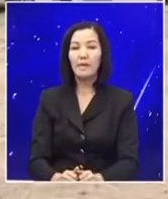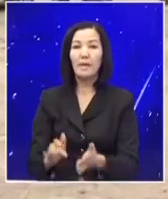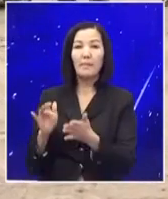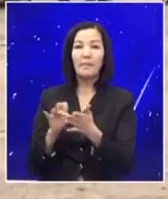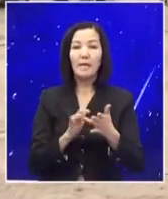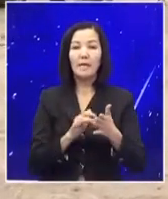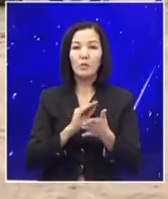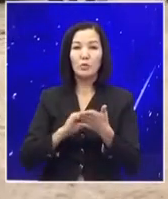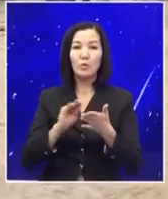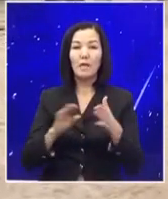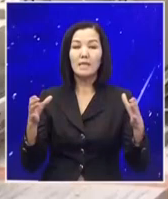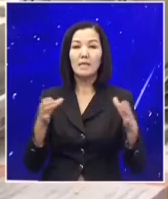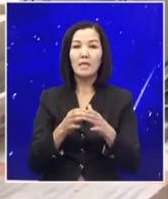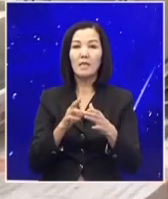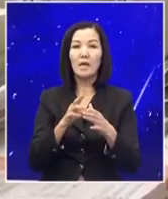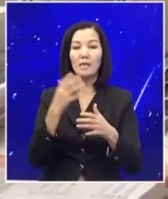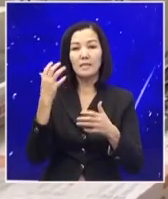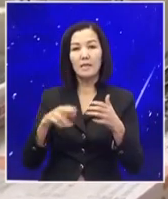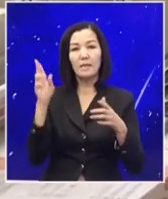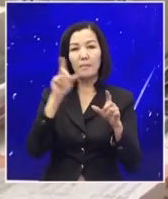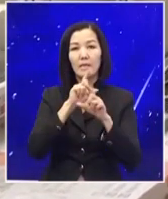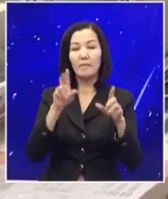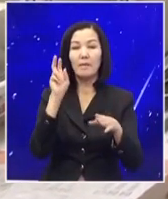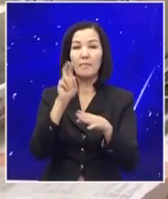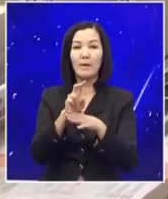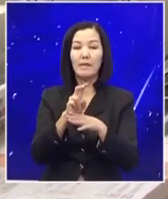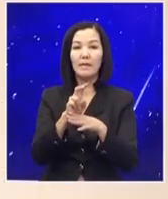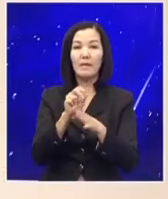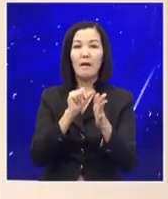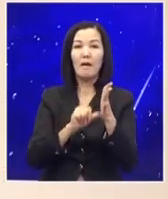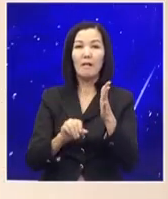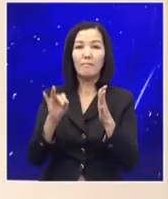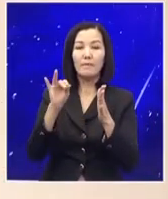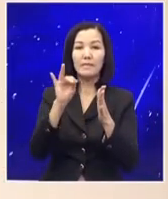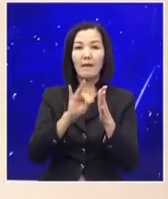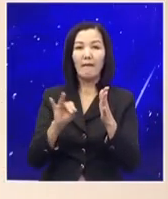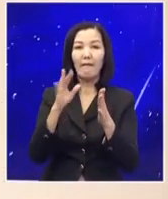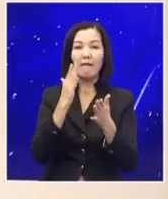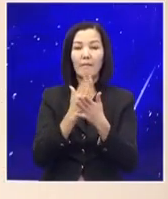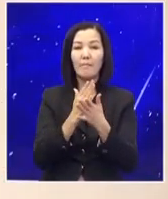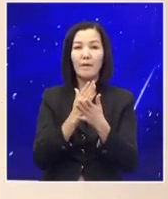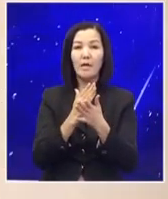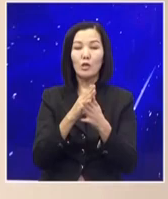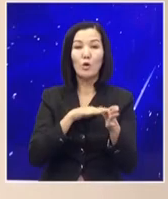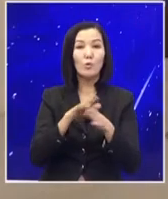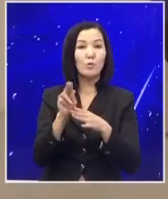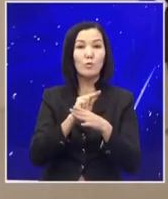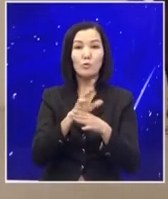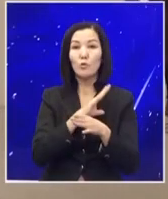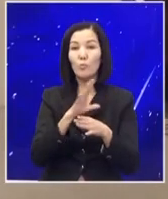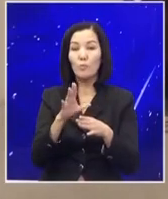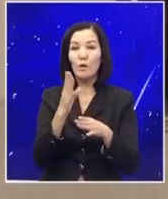қатысушылары Қаратал ауылындағы орта мектепке барды. Білім мекемесінің 60 жыл тарихы бар. Бой көтергелі еш жөндеу көрмепті.